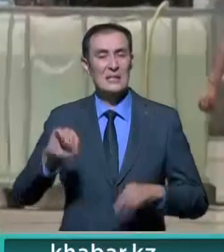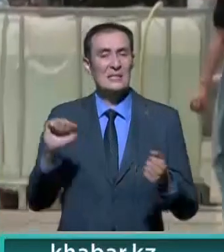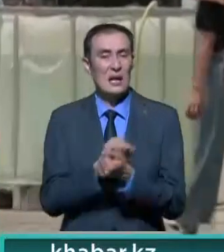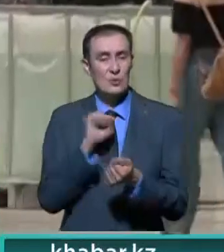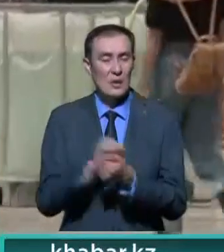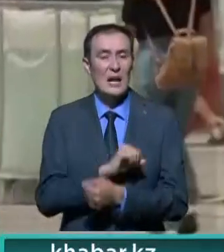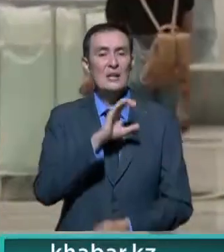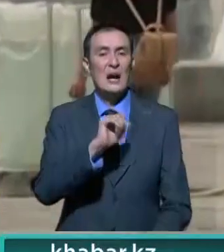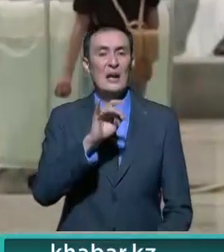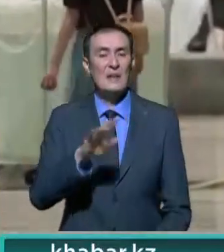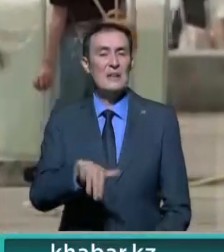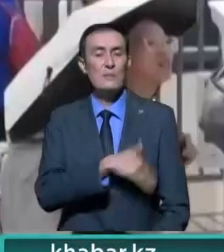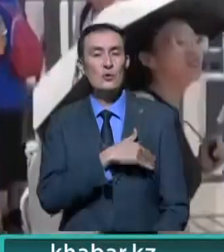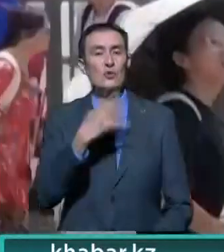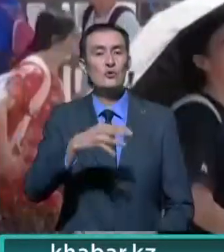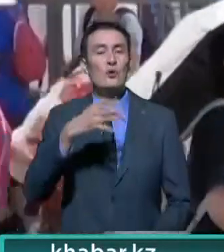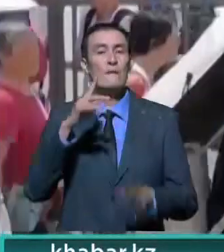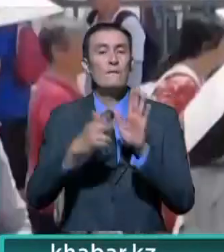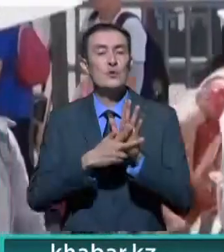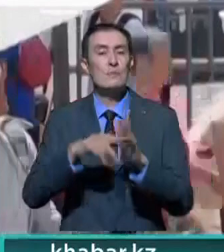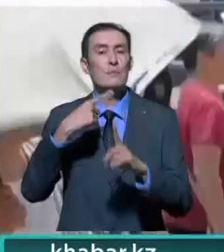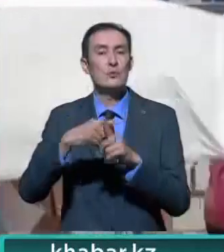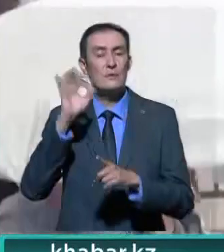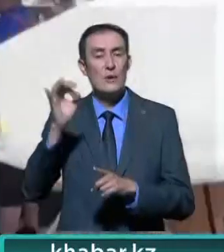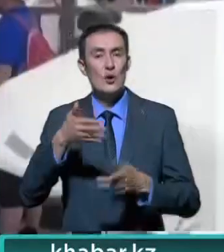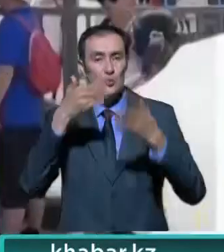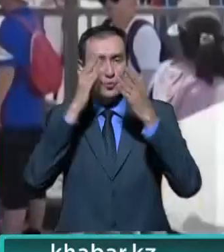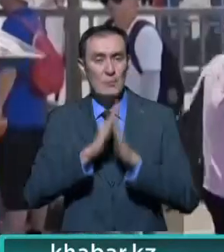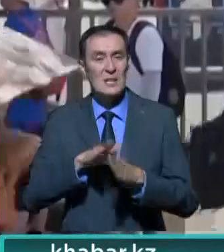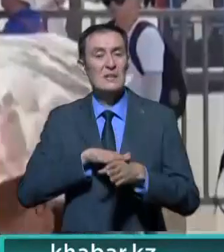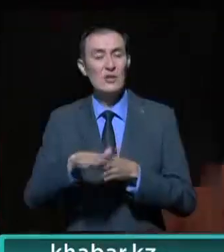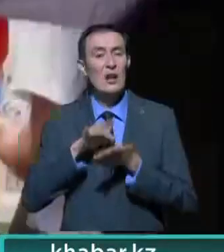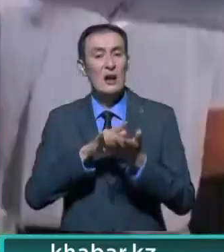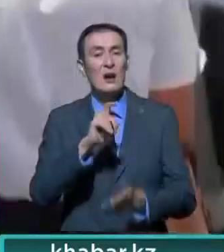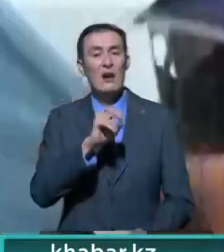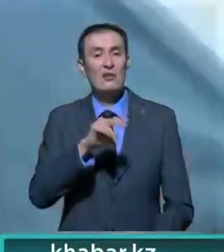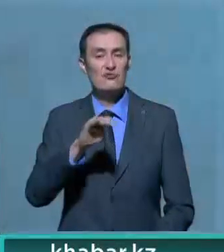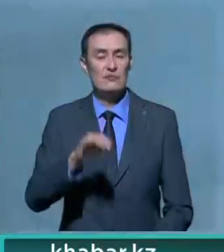Саудовской Аравии при температуре 48 градусов по Цельсию мусульмане совершали хадж.